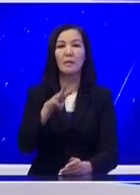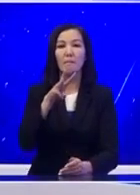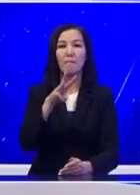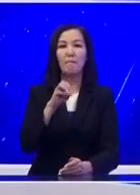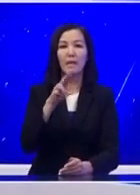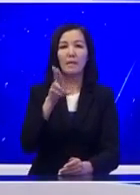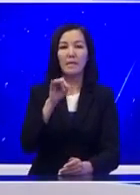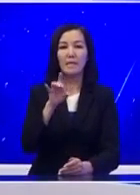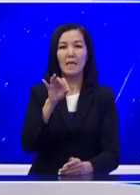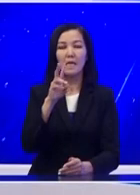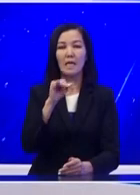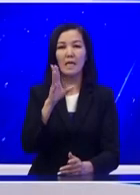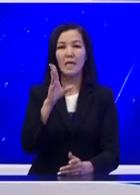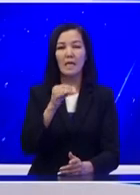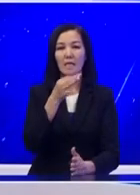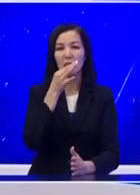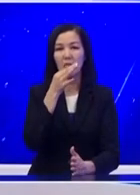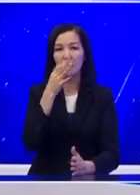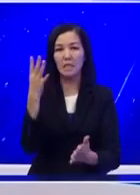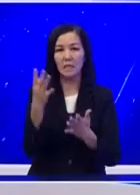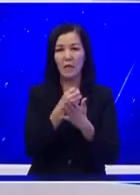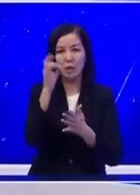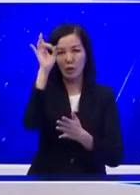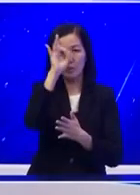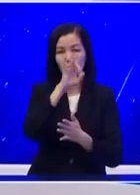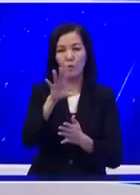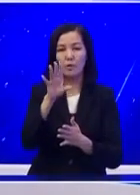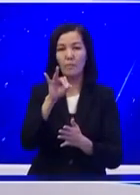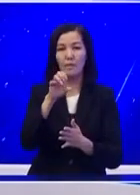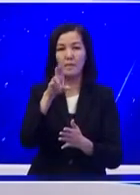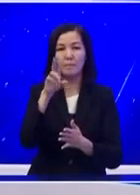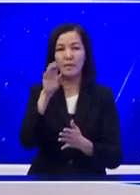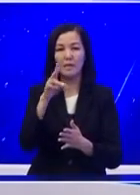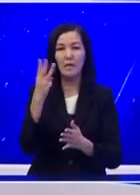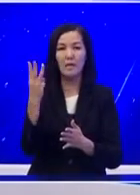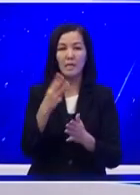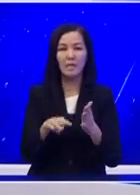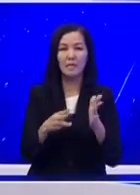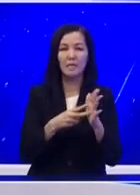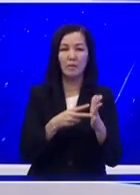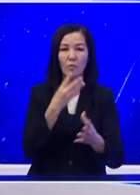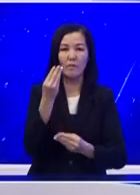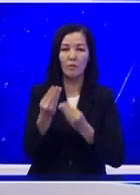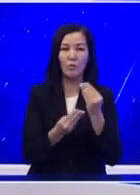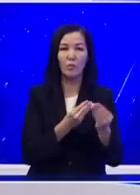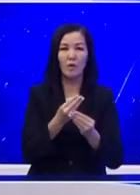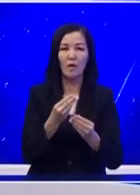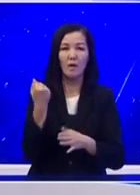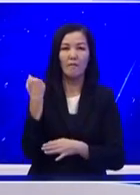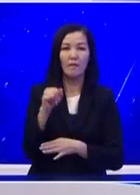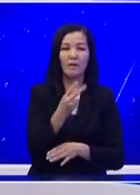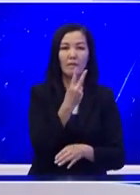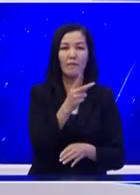Мадридский «Реал» досрочно стал чемпионом Испании по футболу. В матче предпоследнего 37-го тура команда обыграла дома «Вильярреал» со